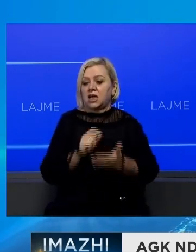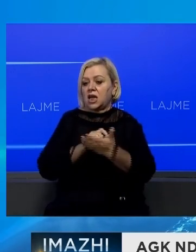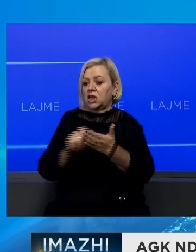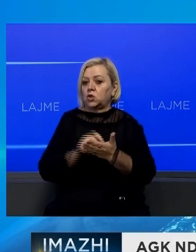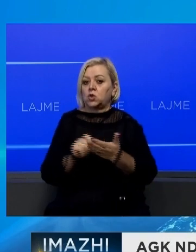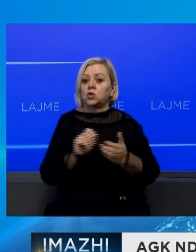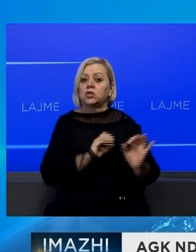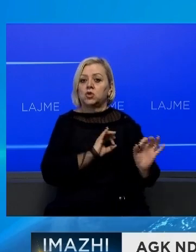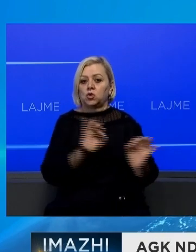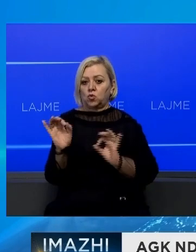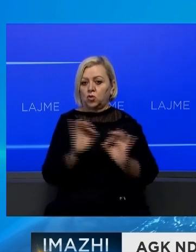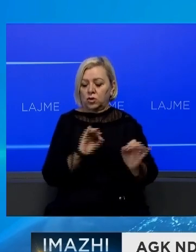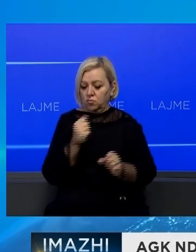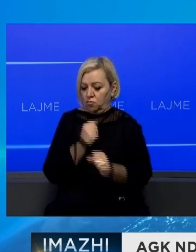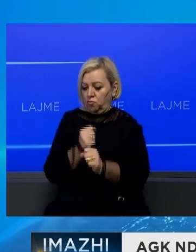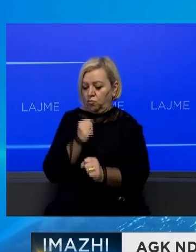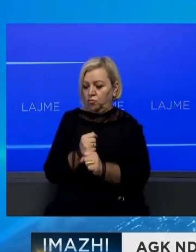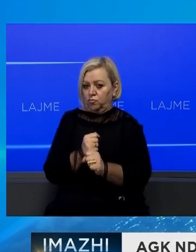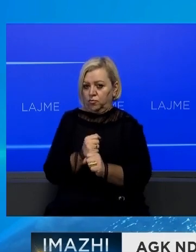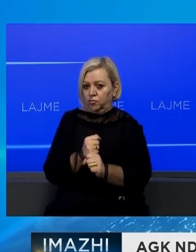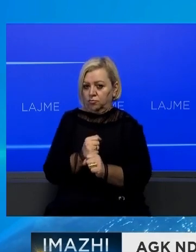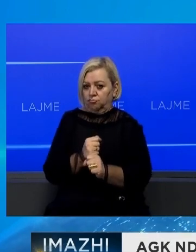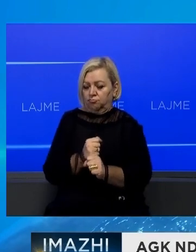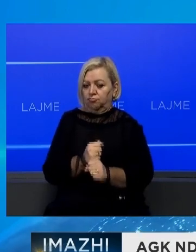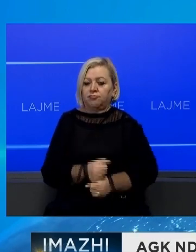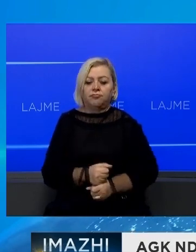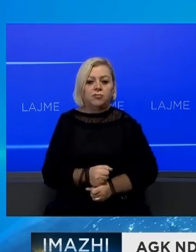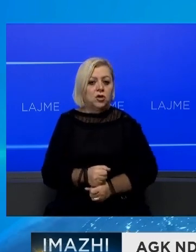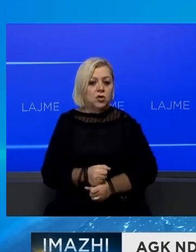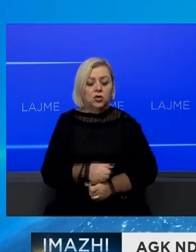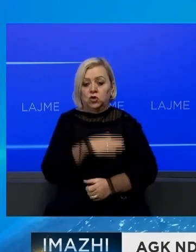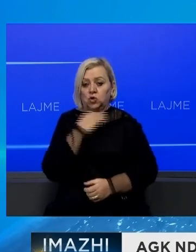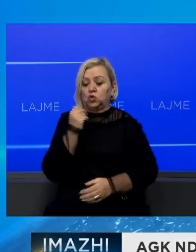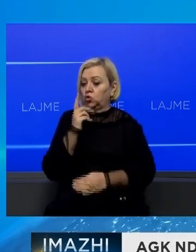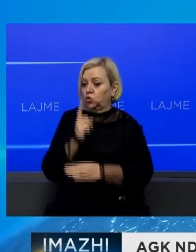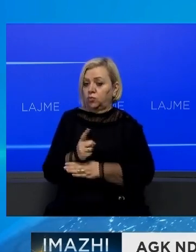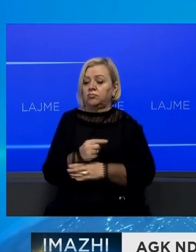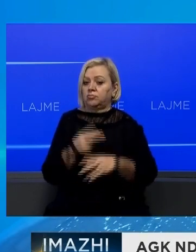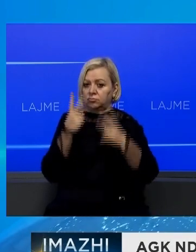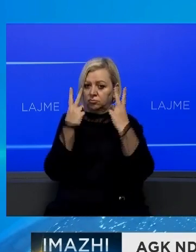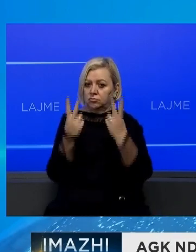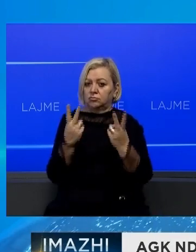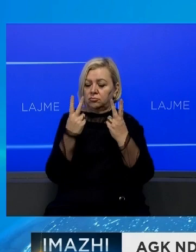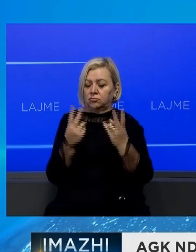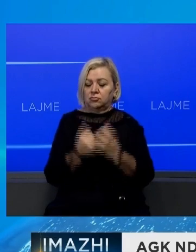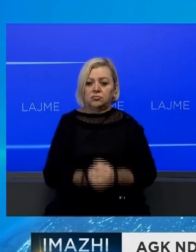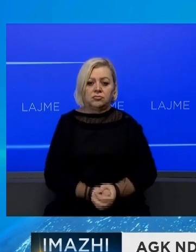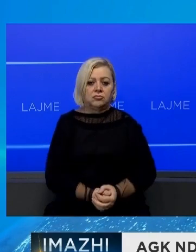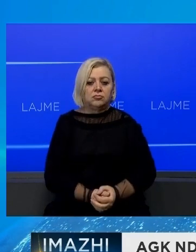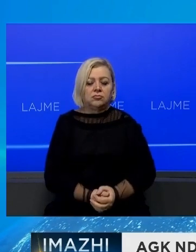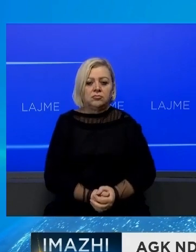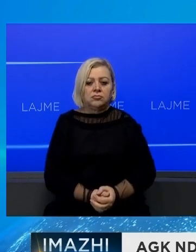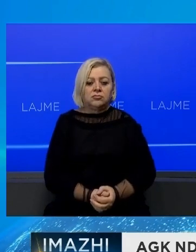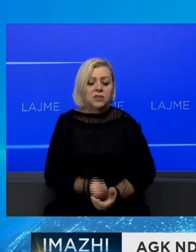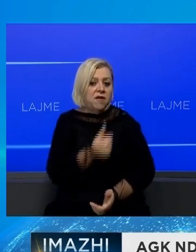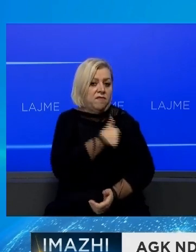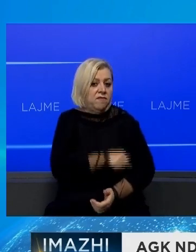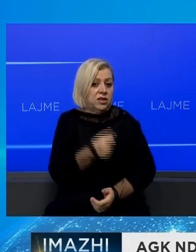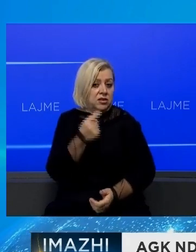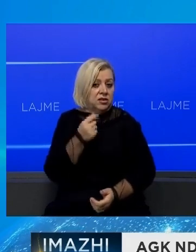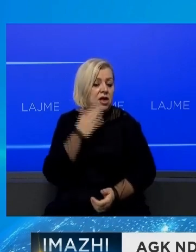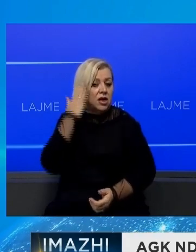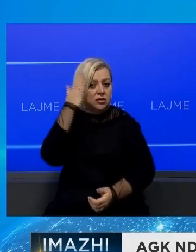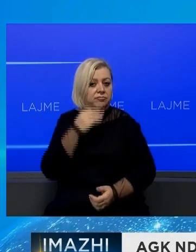sigurisë së gazetarëve në punë, që është një element shumë i rëndësishëm. Dhe vitin e ardhshëm